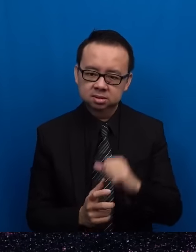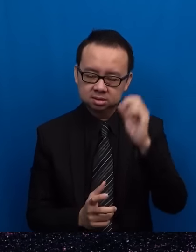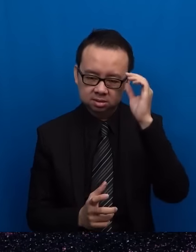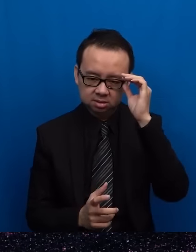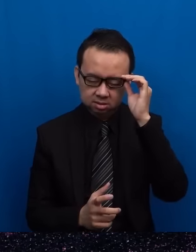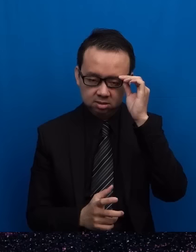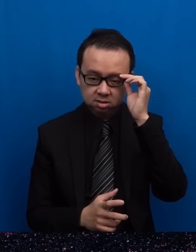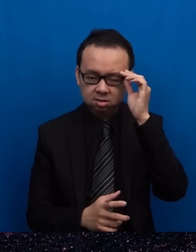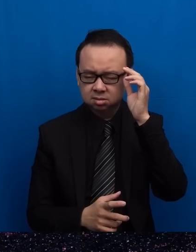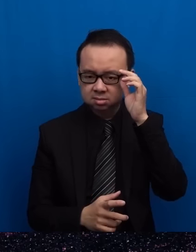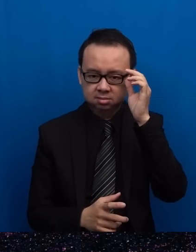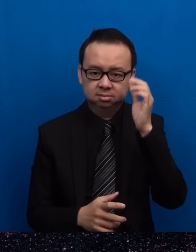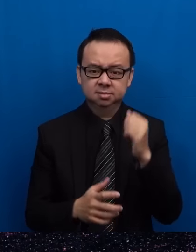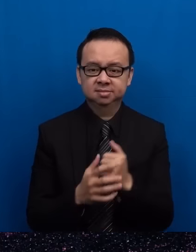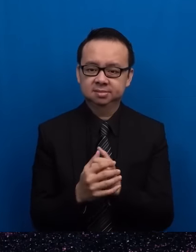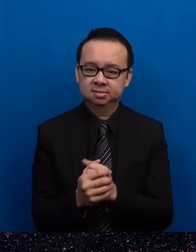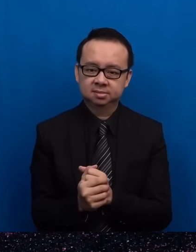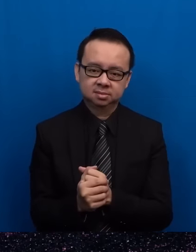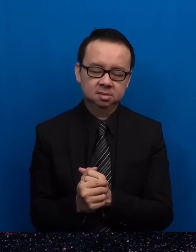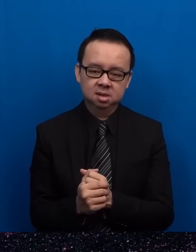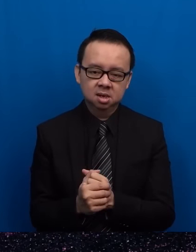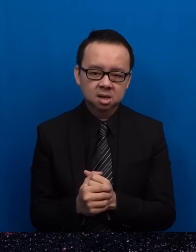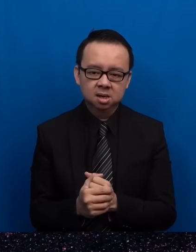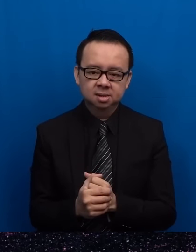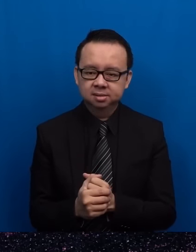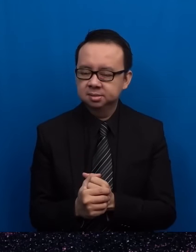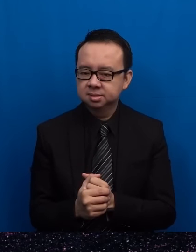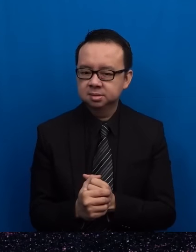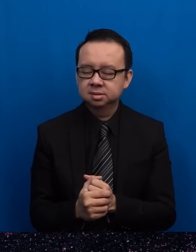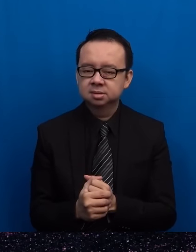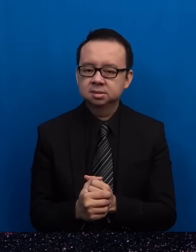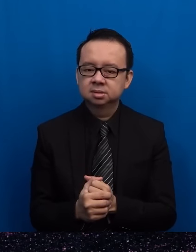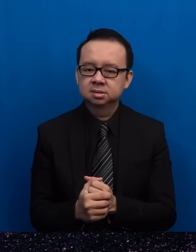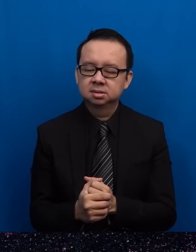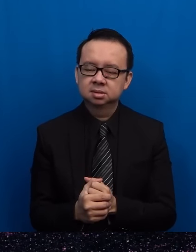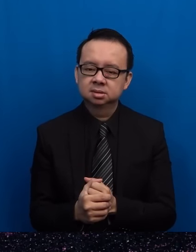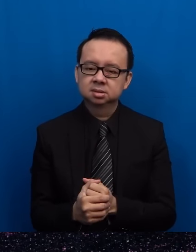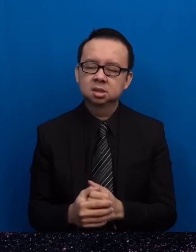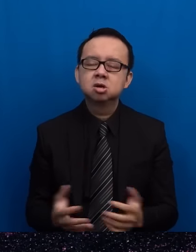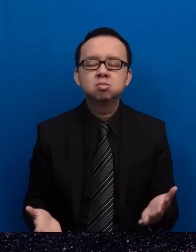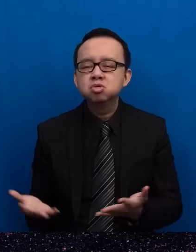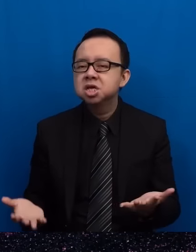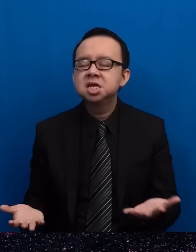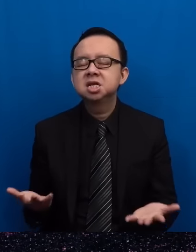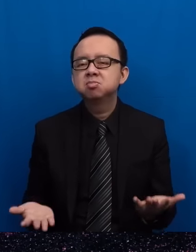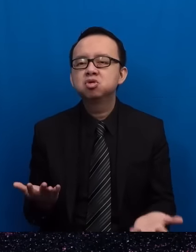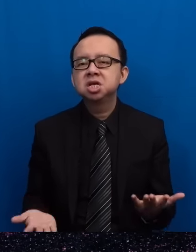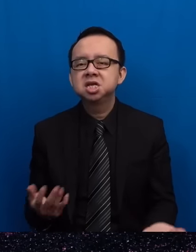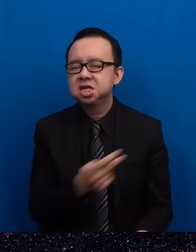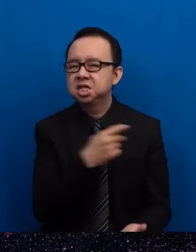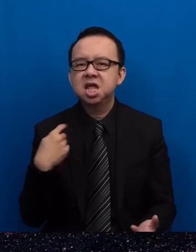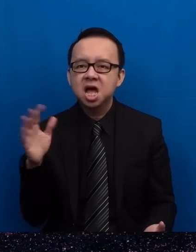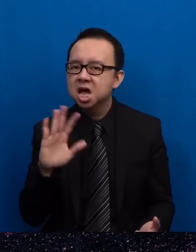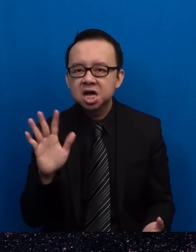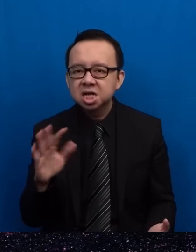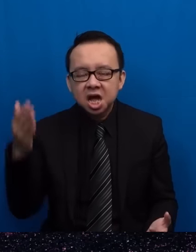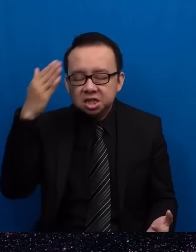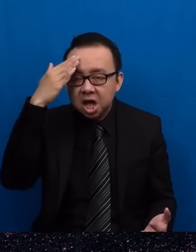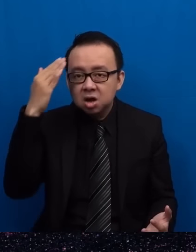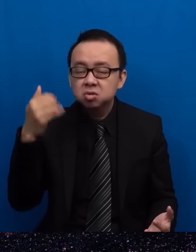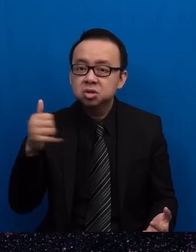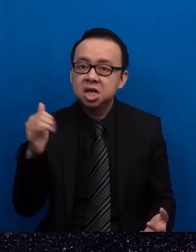Ya, kirim delete. Kadang-kadang kita ini nggak tahu yang kita tulis. Kita nggak ngerti yang kita mau. Ya nggak